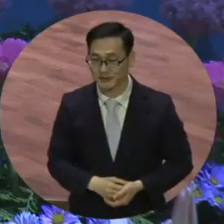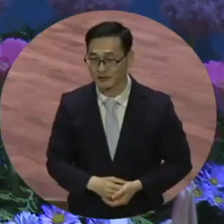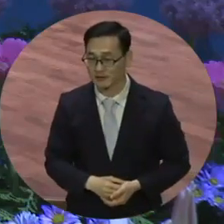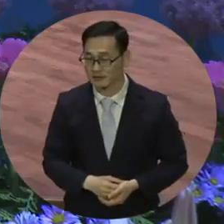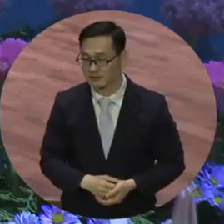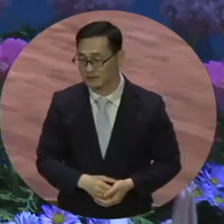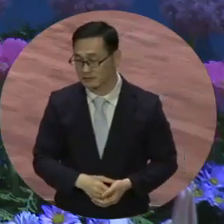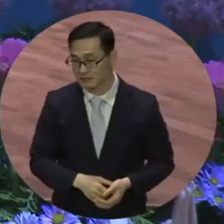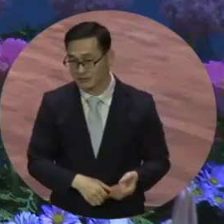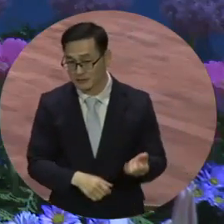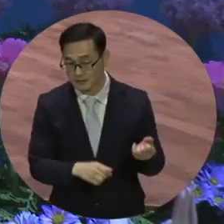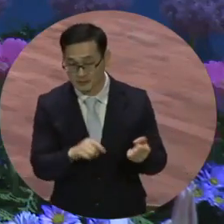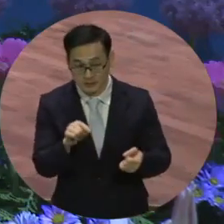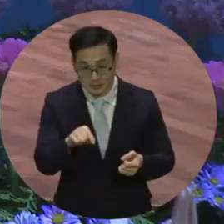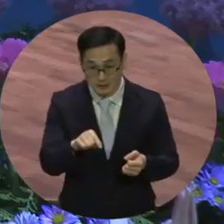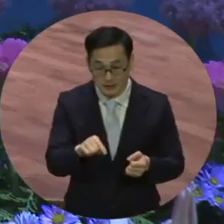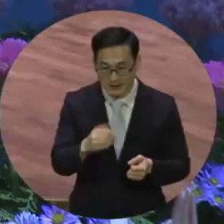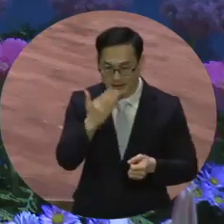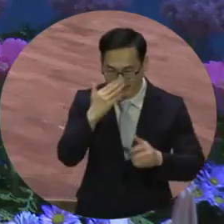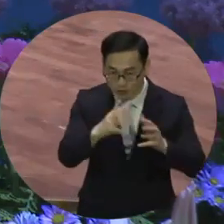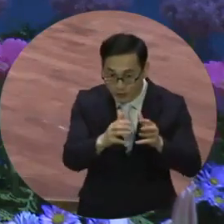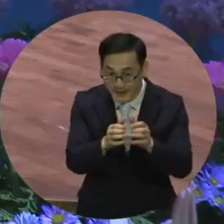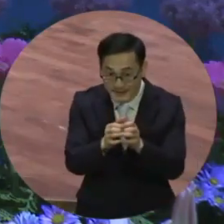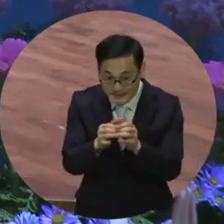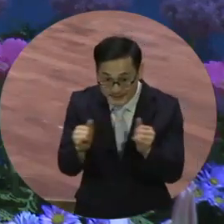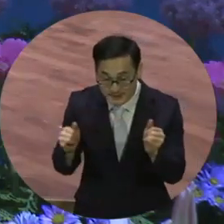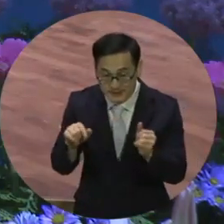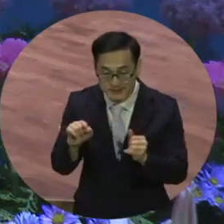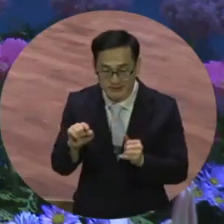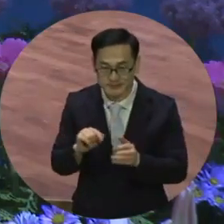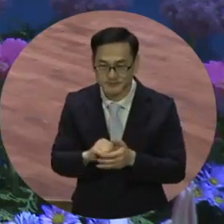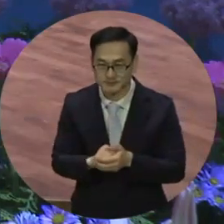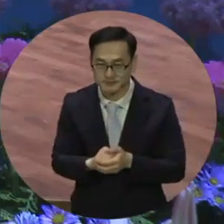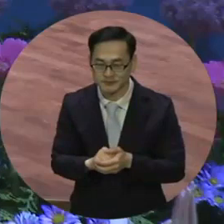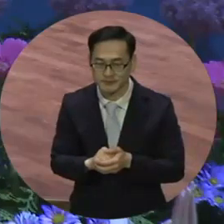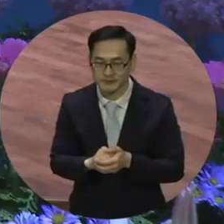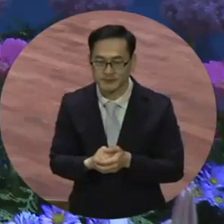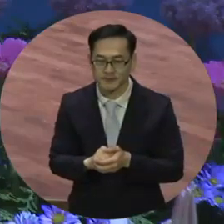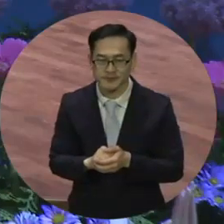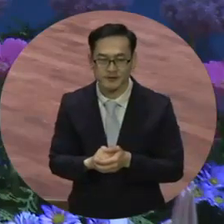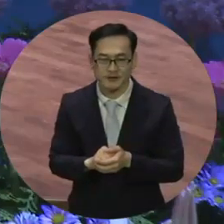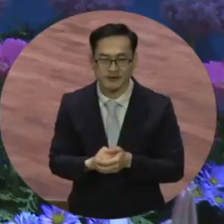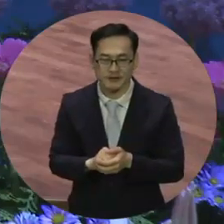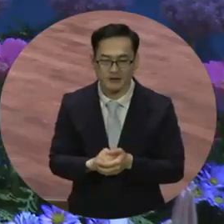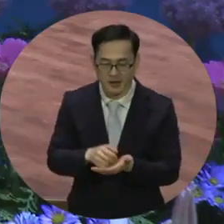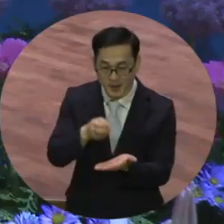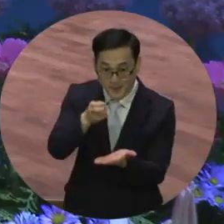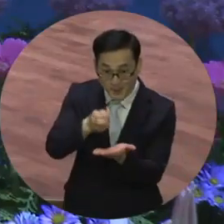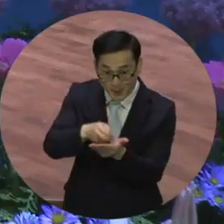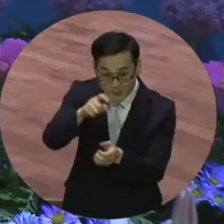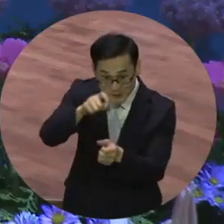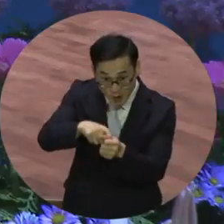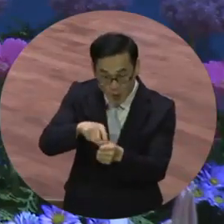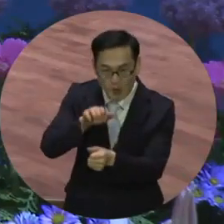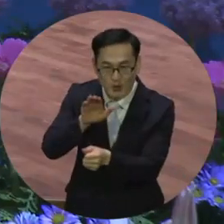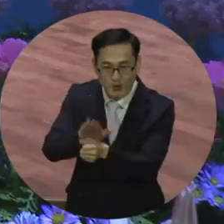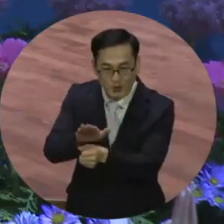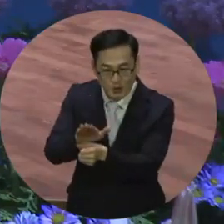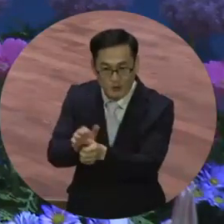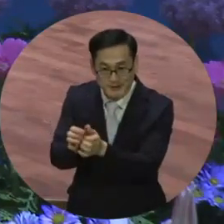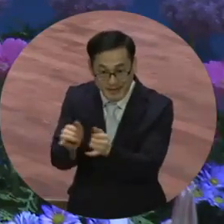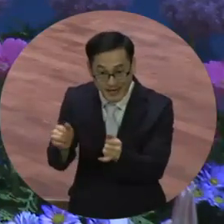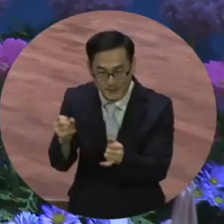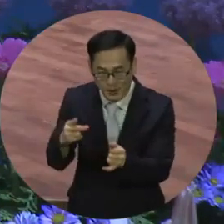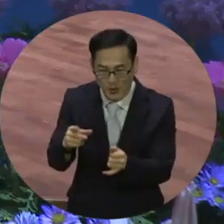이 용어는요, 당시 유대 나라에서 쓸 때는요, 법률적 조력자나